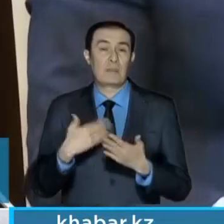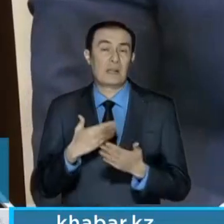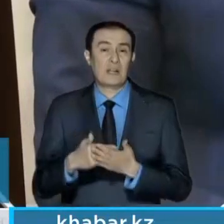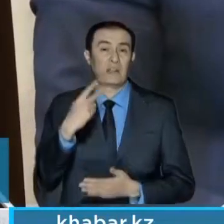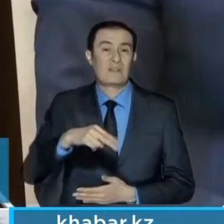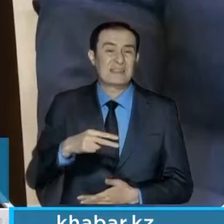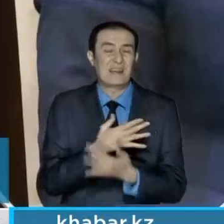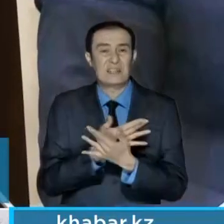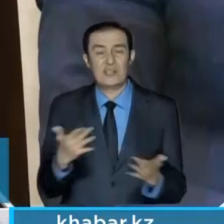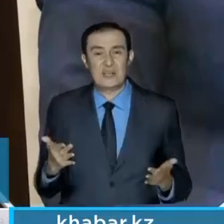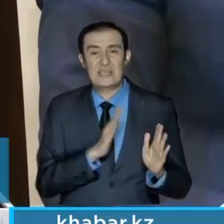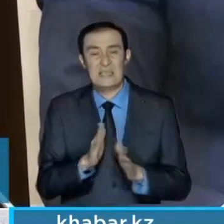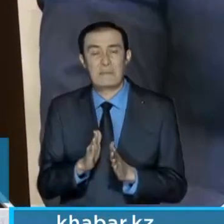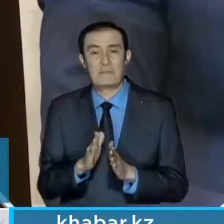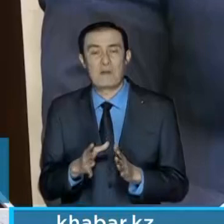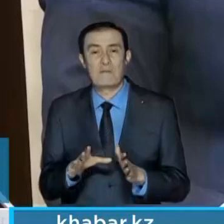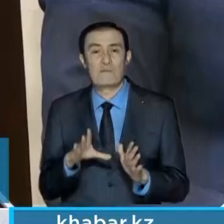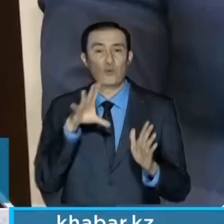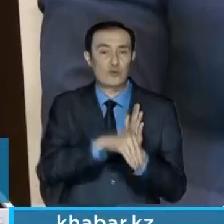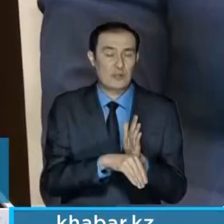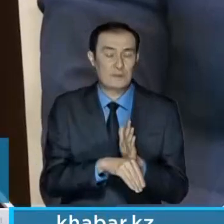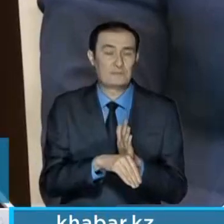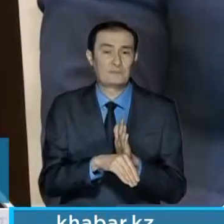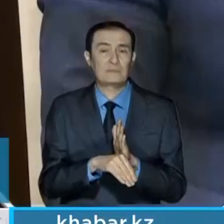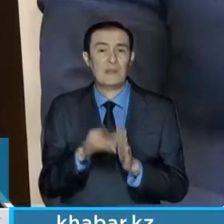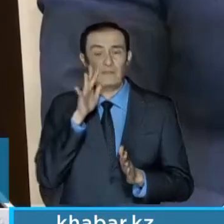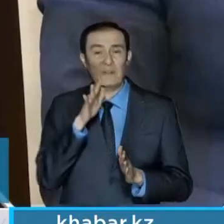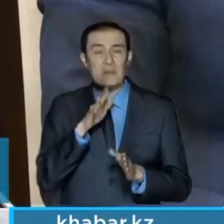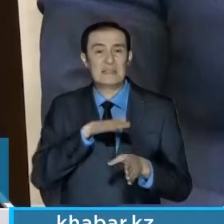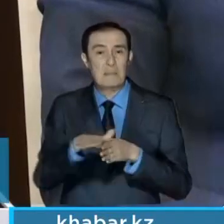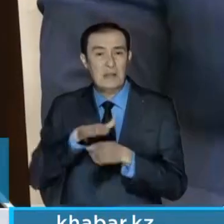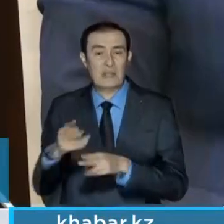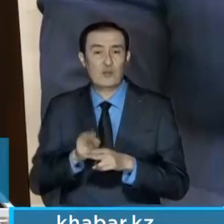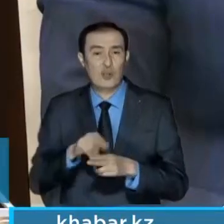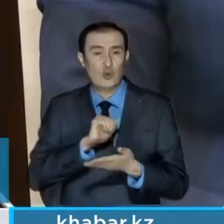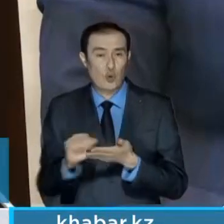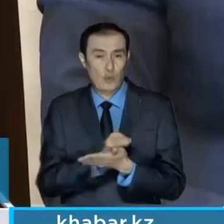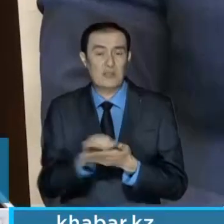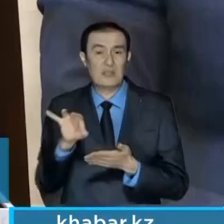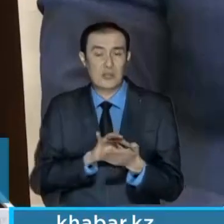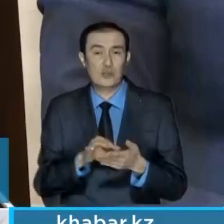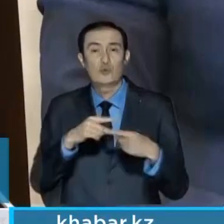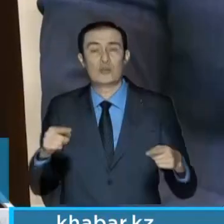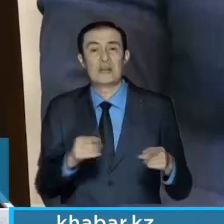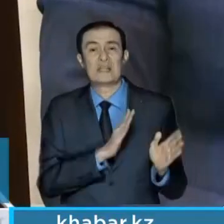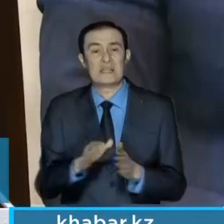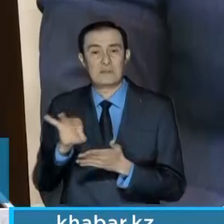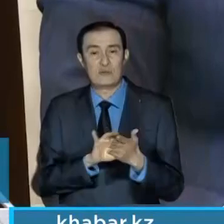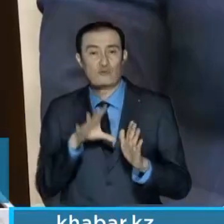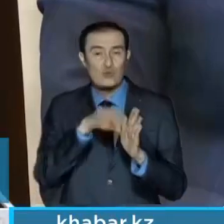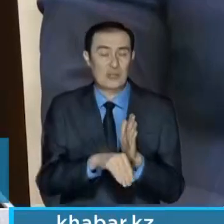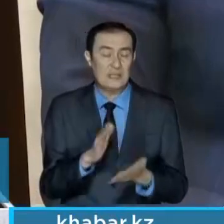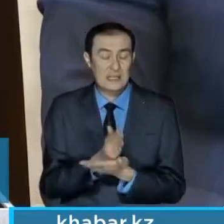двадцати различных систем подключенные при заполнении этих документов и они подтягиваются из ги систем